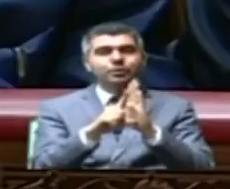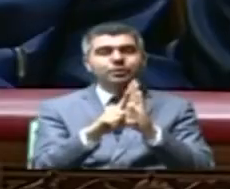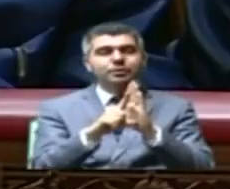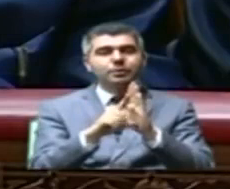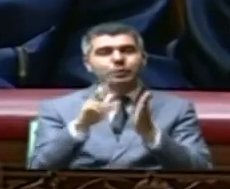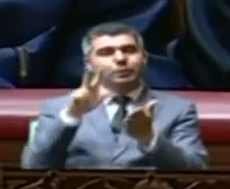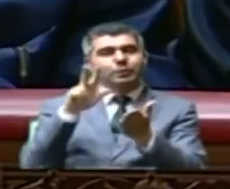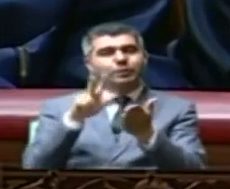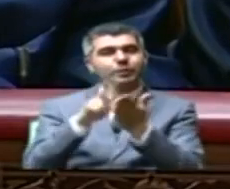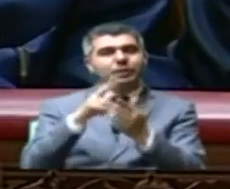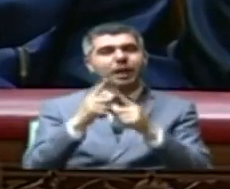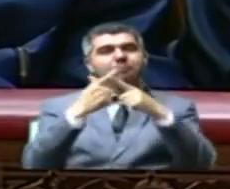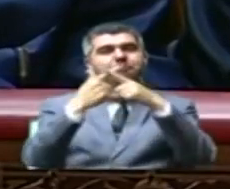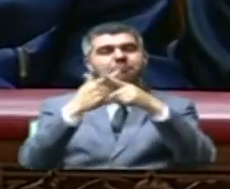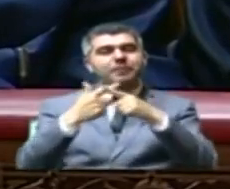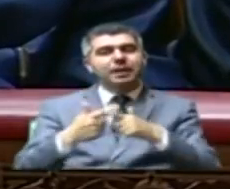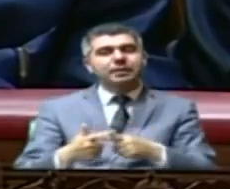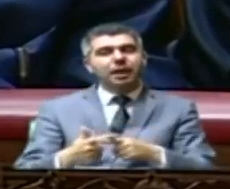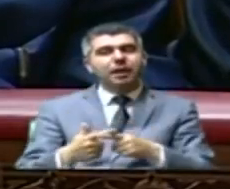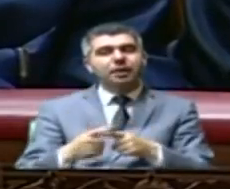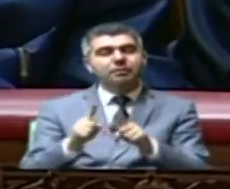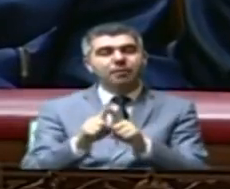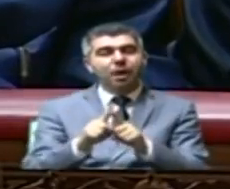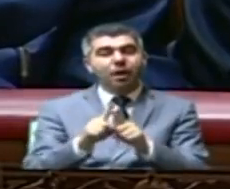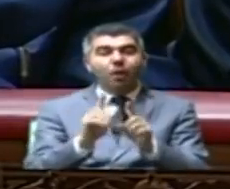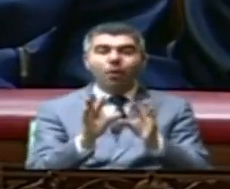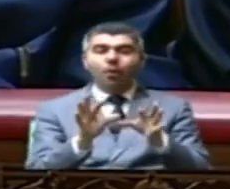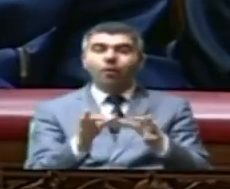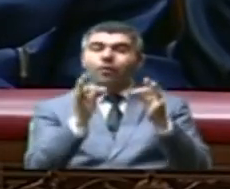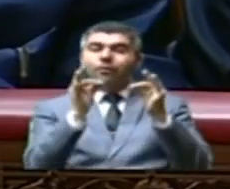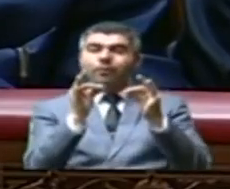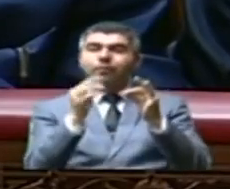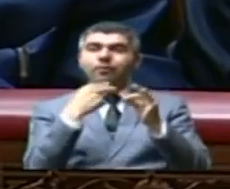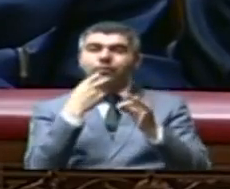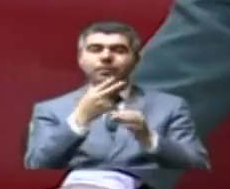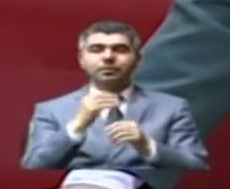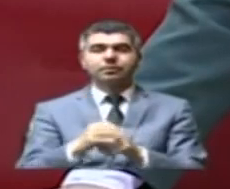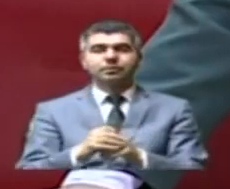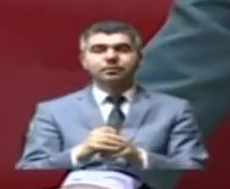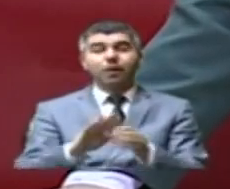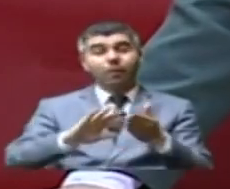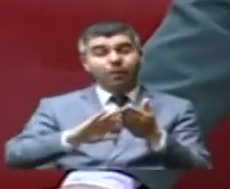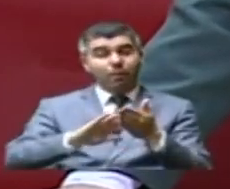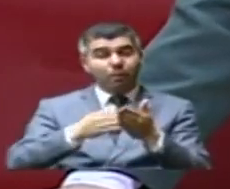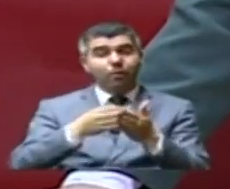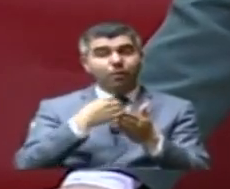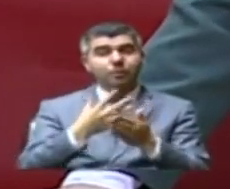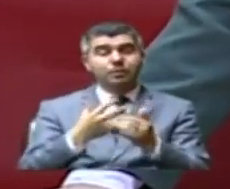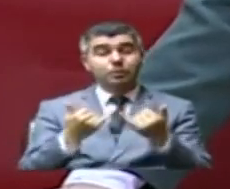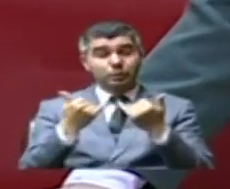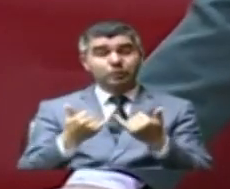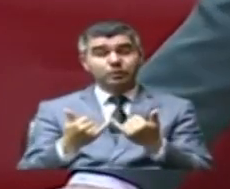السيد المستشار المحترم لانك عطيت وصف دقيق لما عليه القطاع ليست كل هذه الامور اللي هي الان